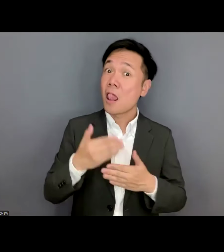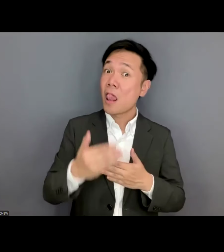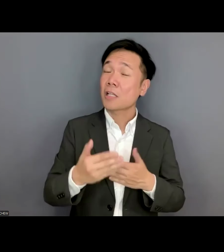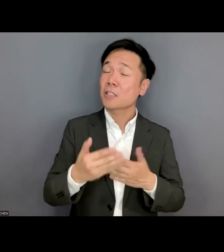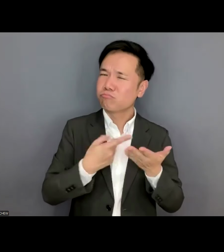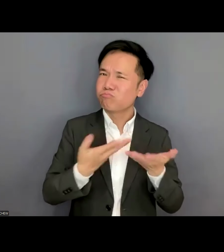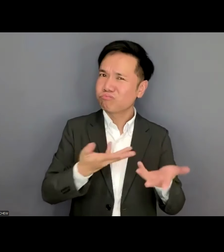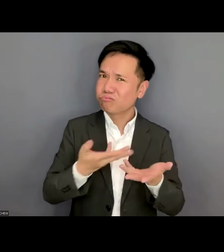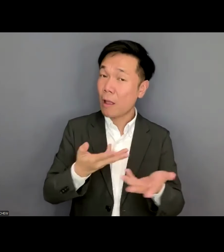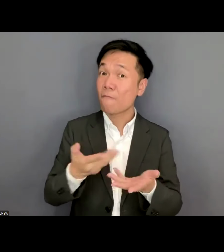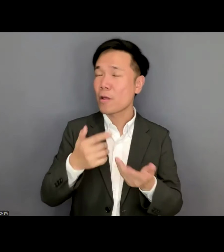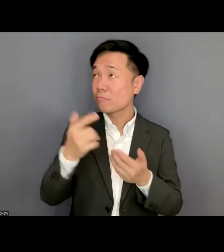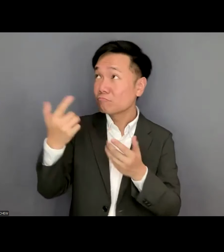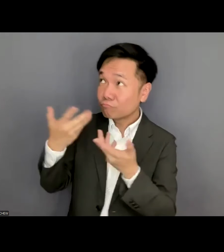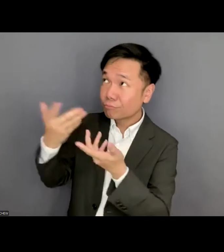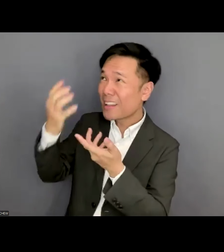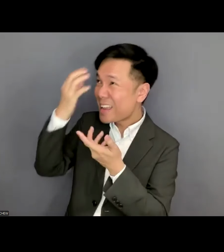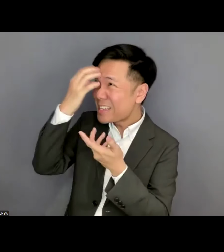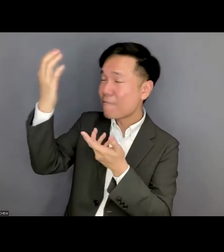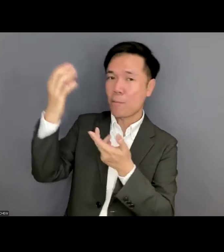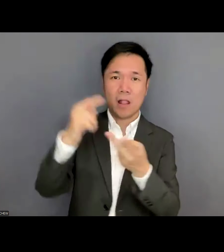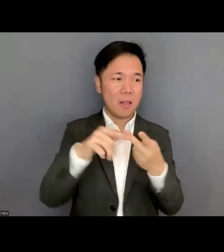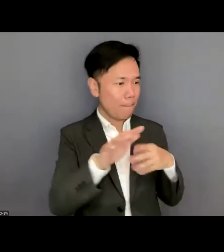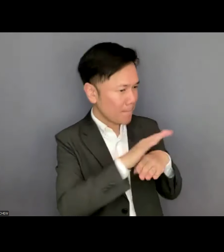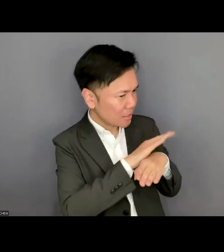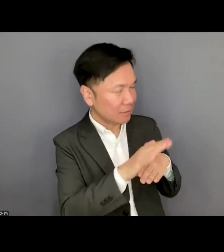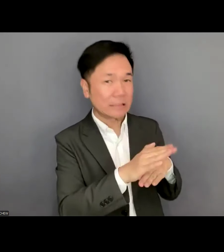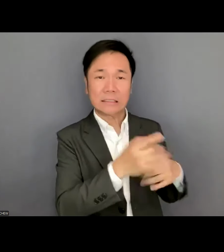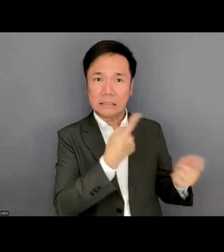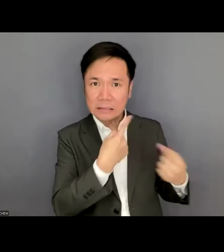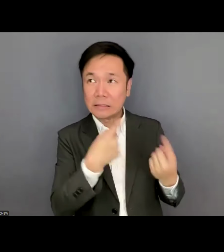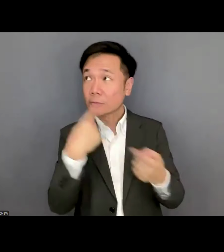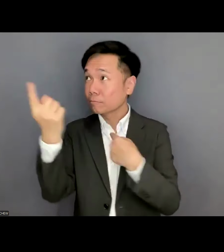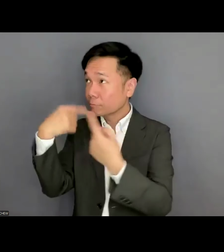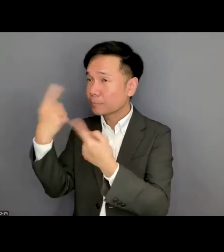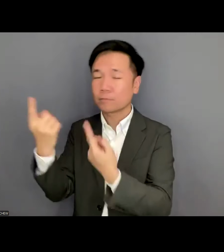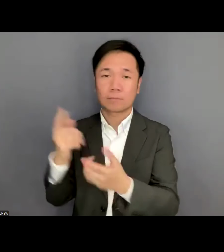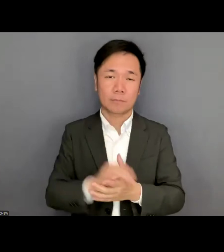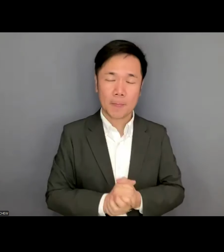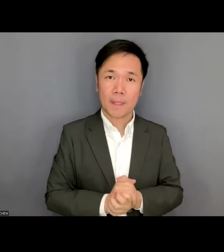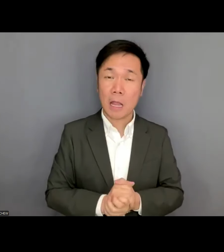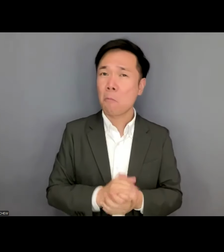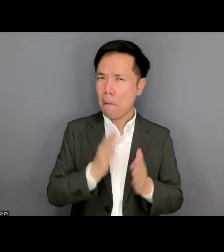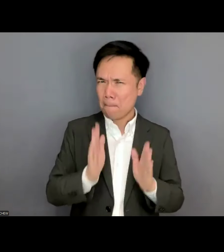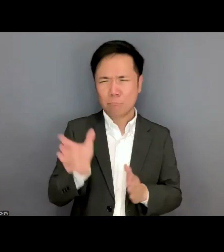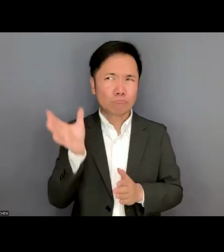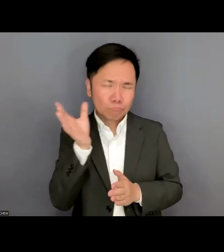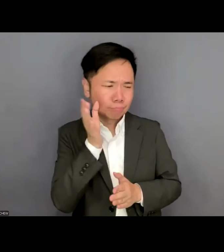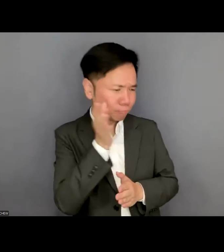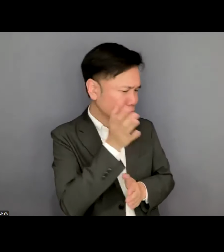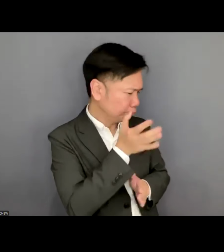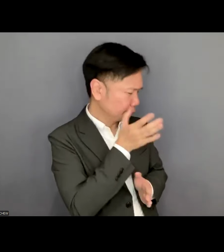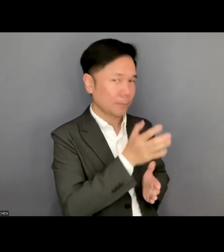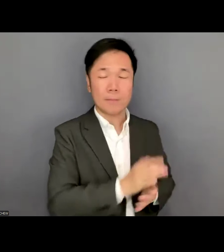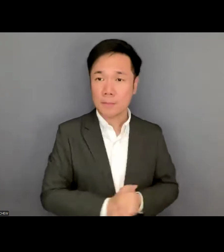with priorités governments, puissent nous with inviter à the cette private discussion sector pour que and others, our à des questions voices must be heard. qui